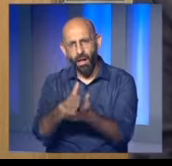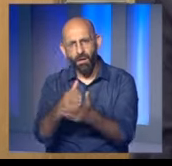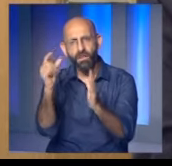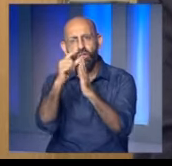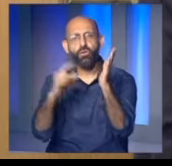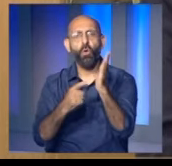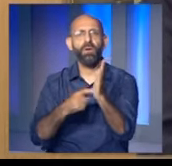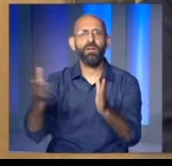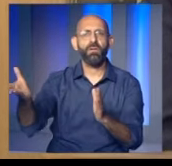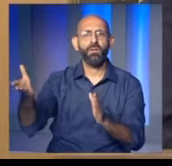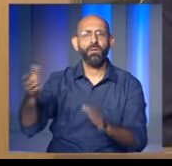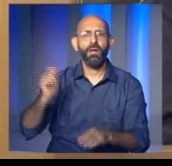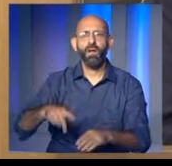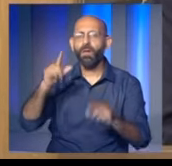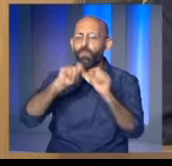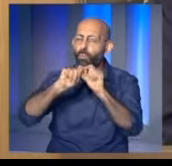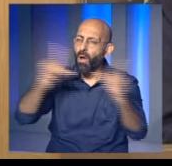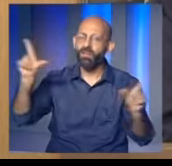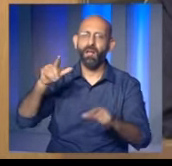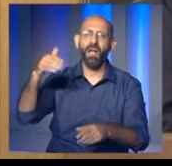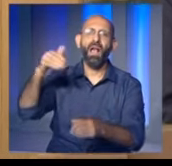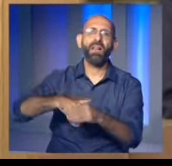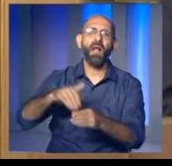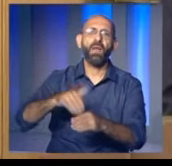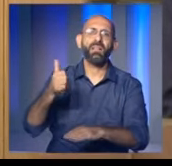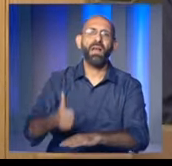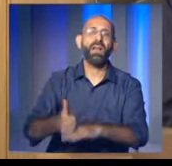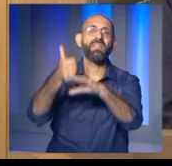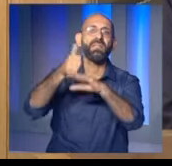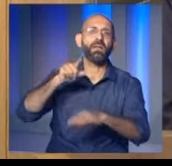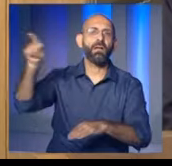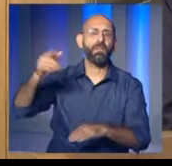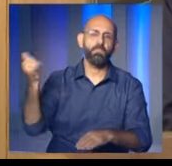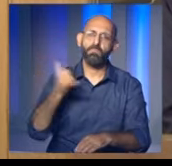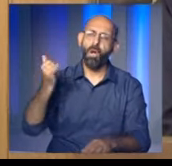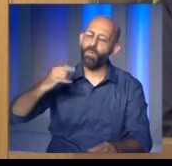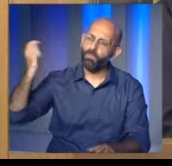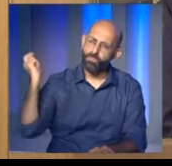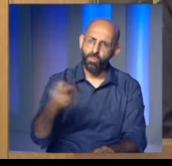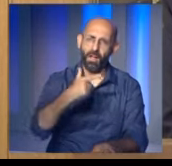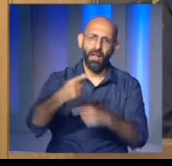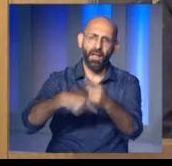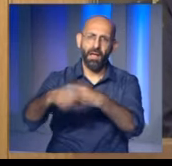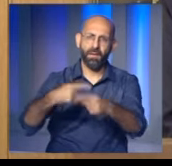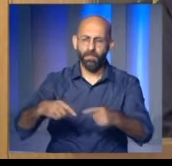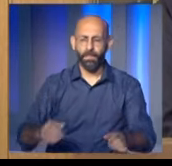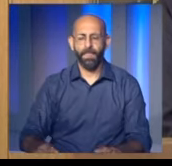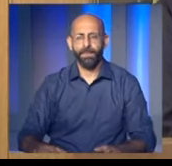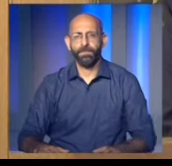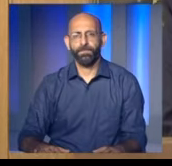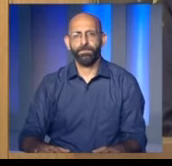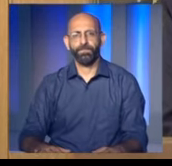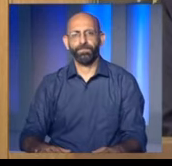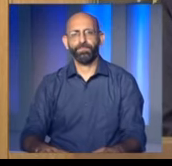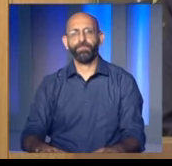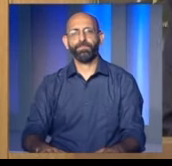القيام بواجباتهم الدستورية، سيما واجبهم الأول بانتخاب رئيس للجمهورية.